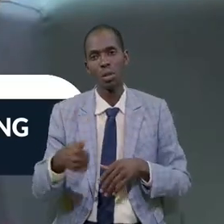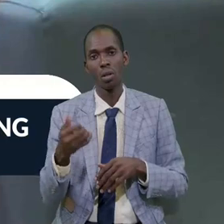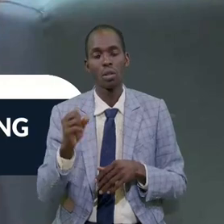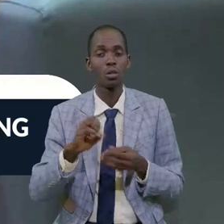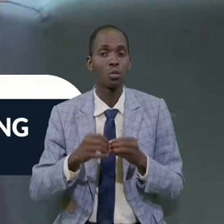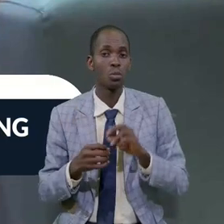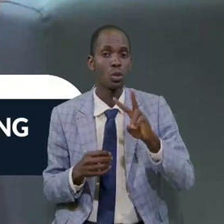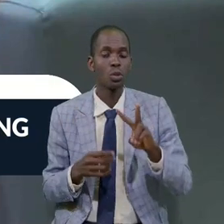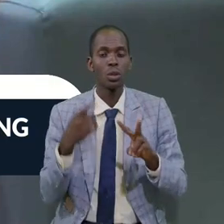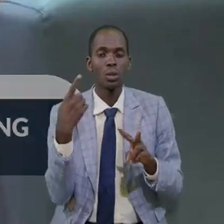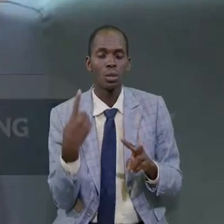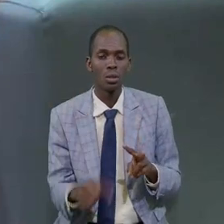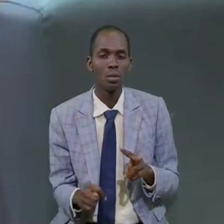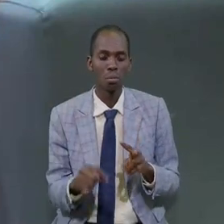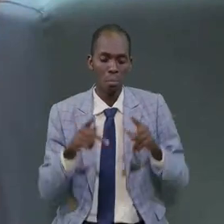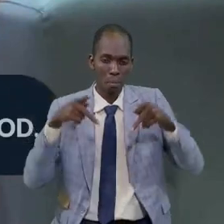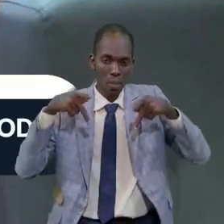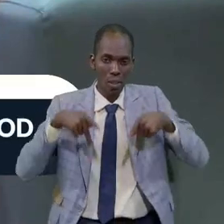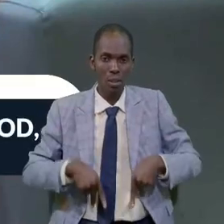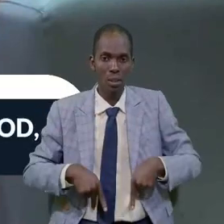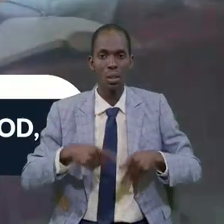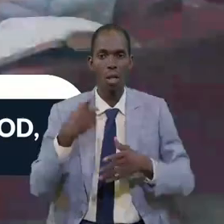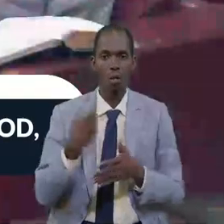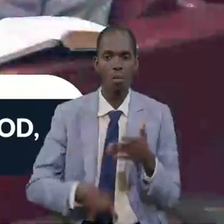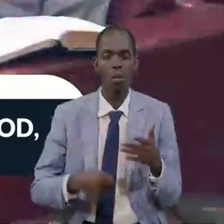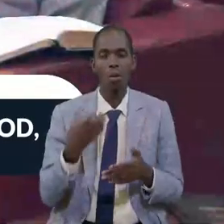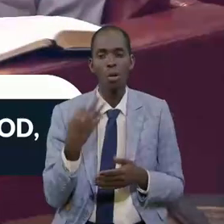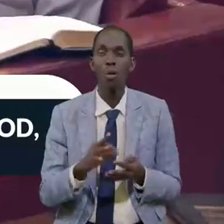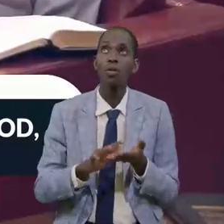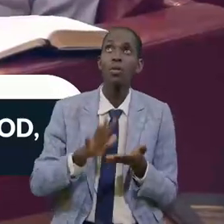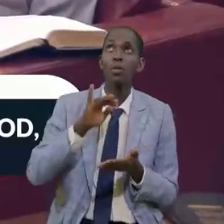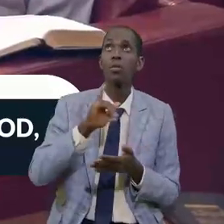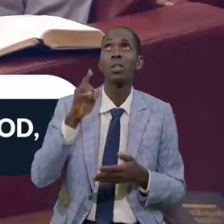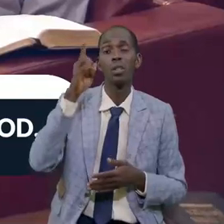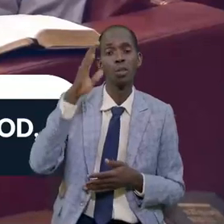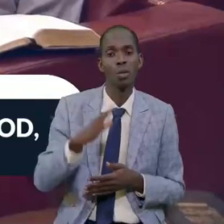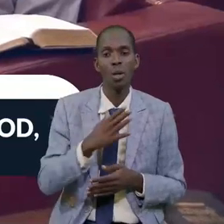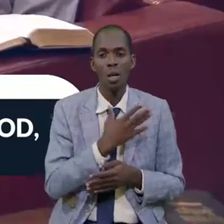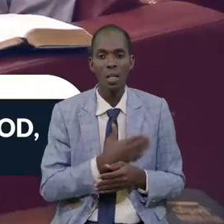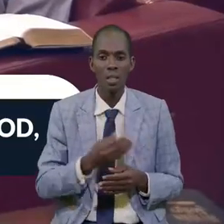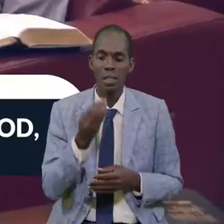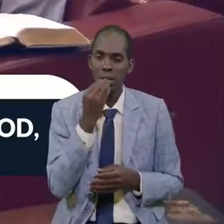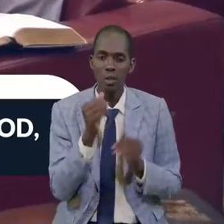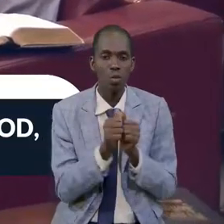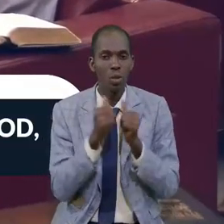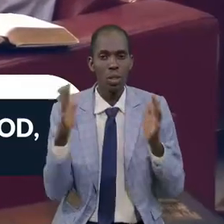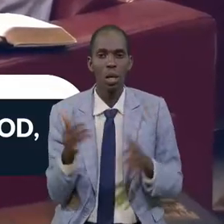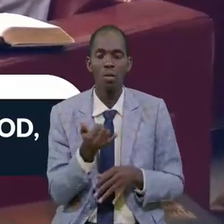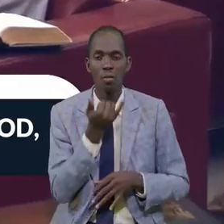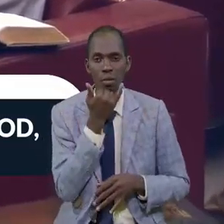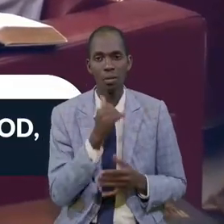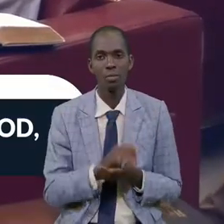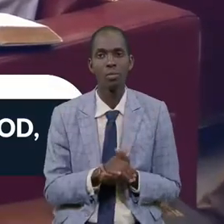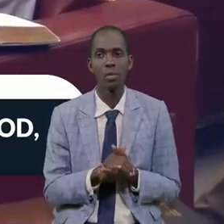point, le prix personnel de glorifier Dieu et manger sans